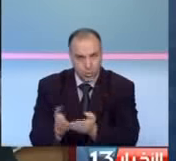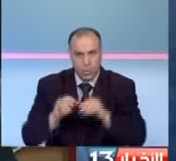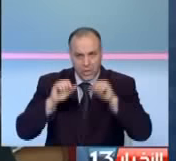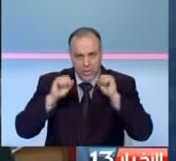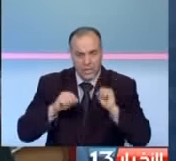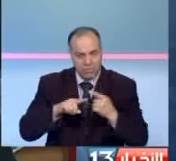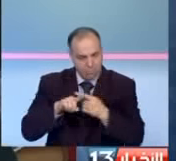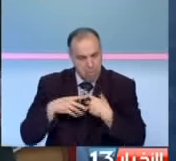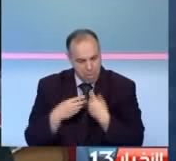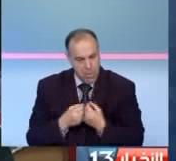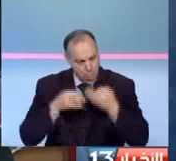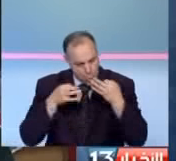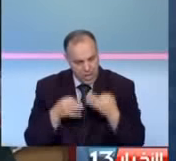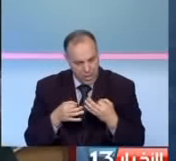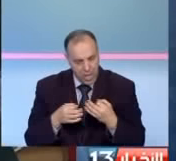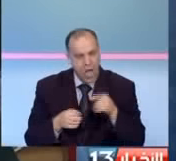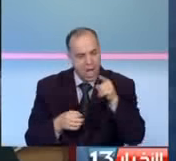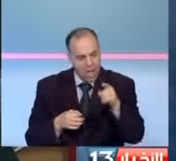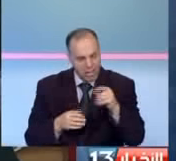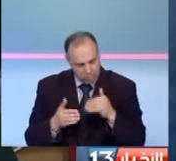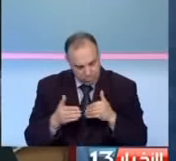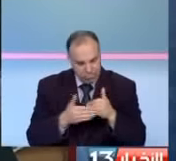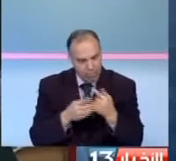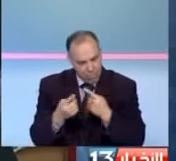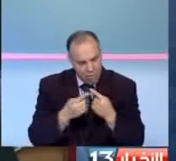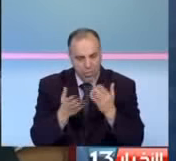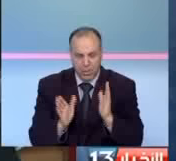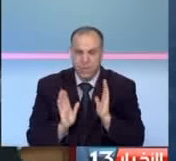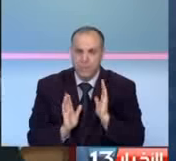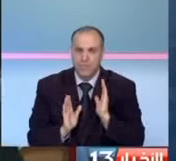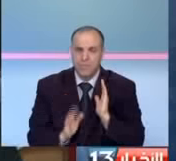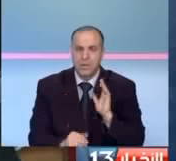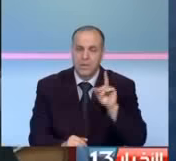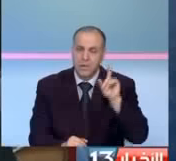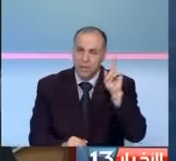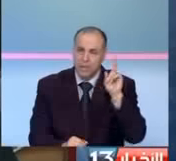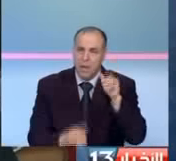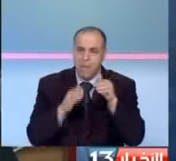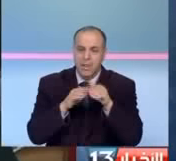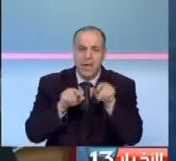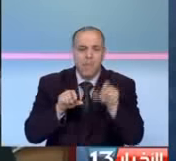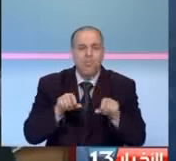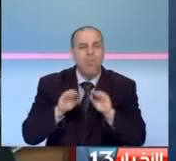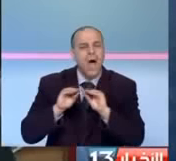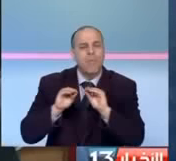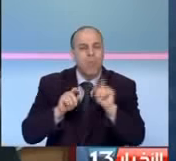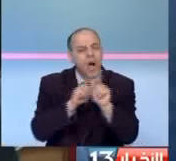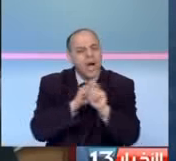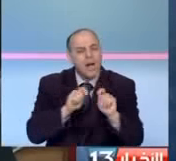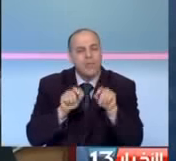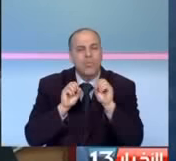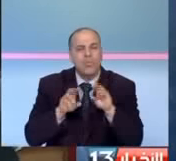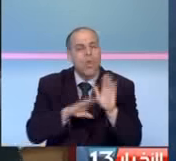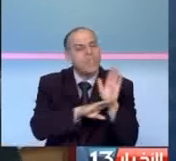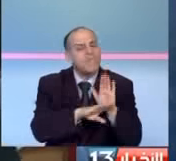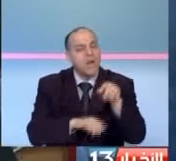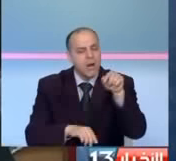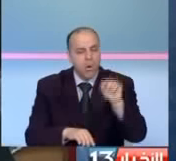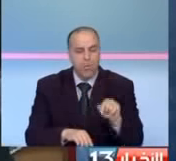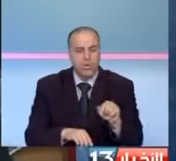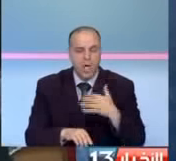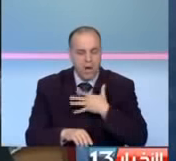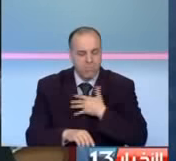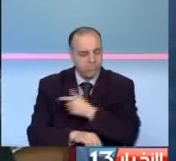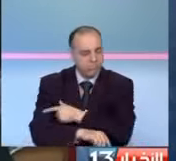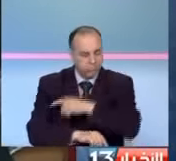تكون شريك حقيقي، وقت ساعتها سنذهب إلى طاولة المفاوضات. ما عدا ذلك يعني مطالب المدرسين وكرامة المدرسين والدفاع عليها هذا بالنسبة